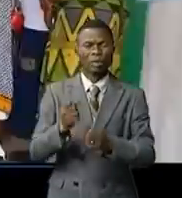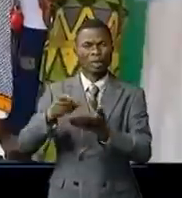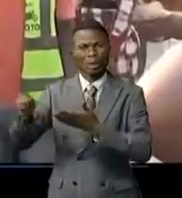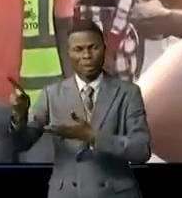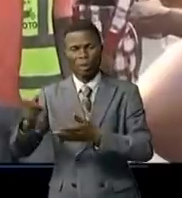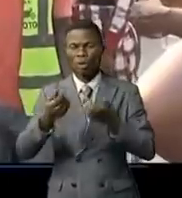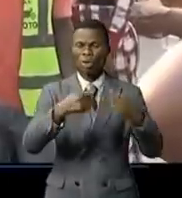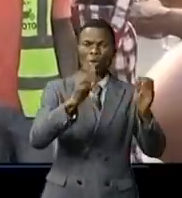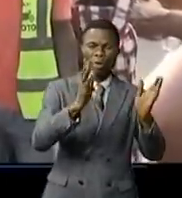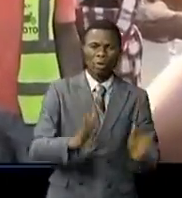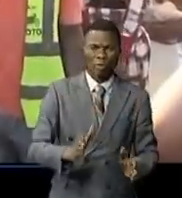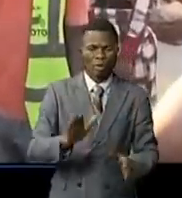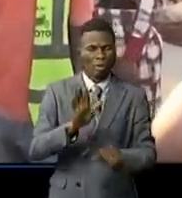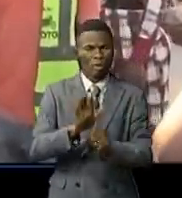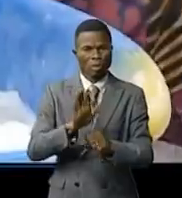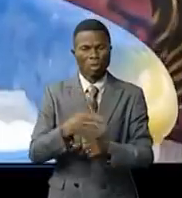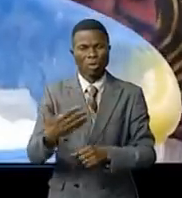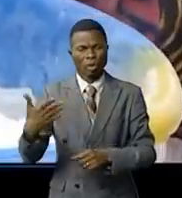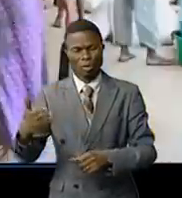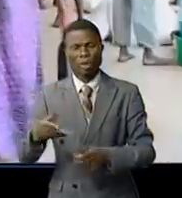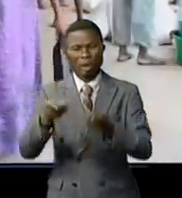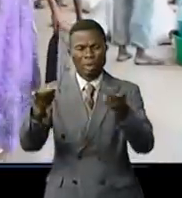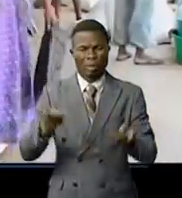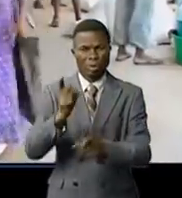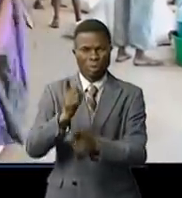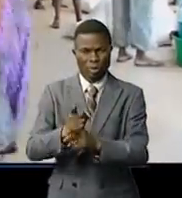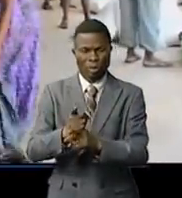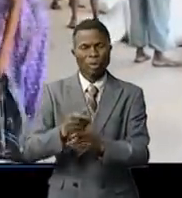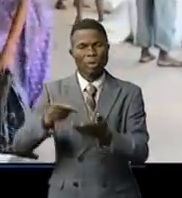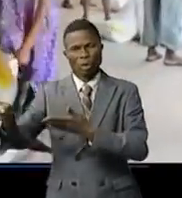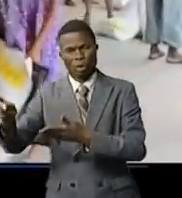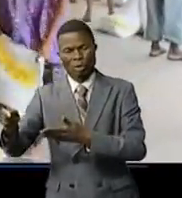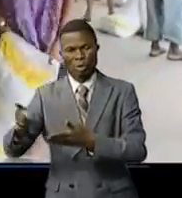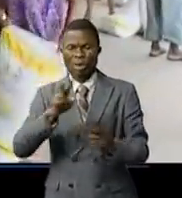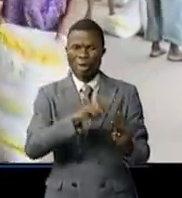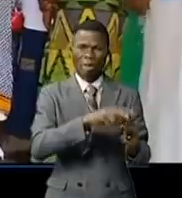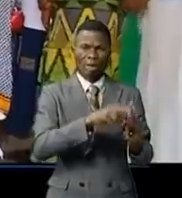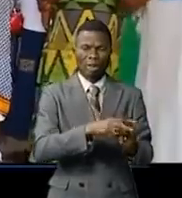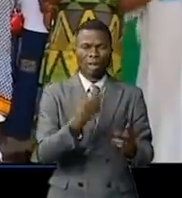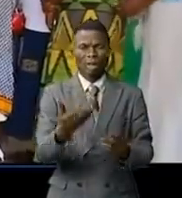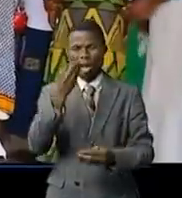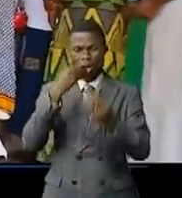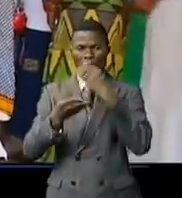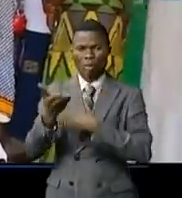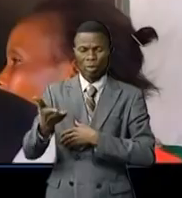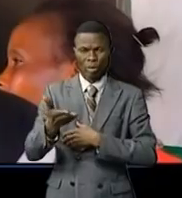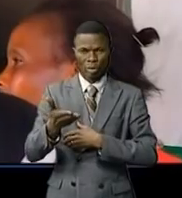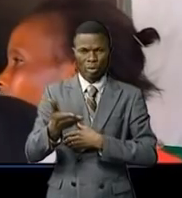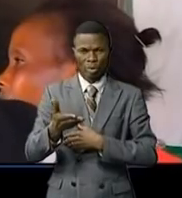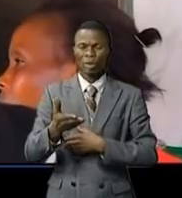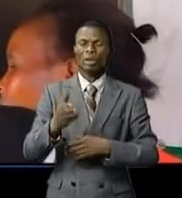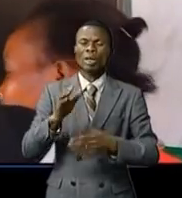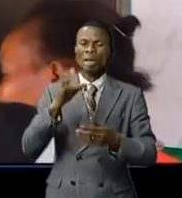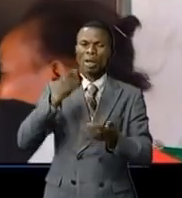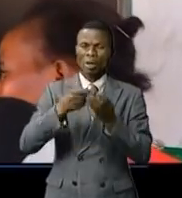et vendeuses affluent vers les différents circuits de vente spécifiques pour l'achat et s'approvisionner en denrées agricoles à des prix hors